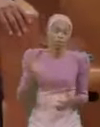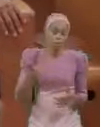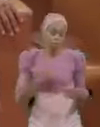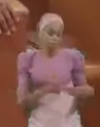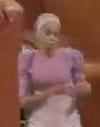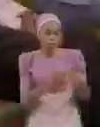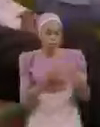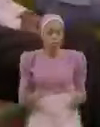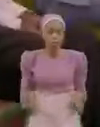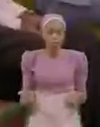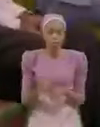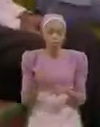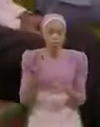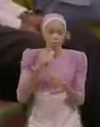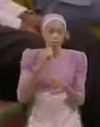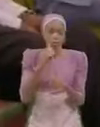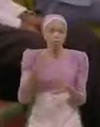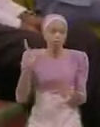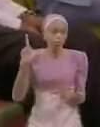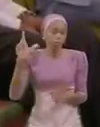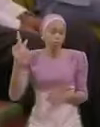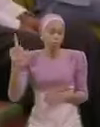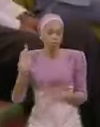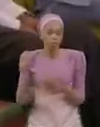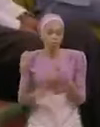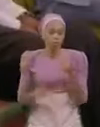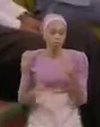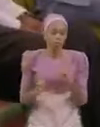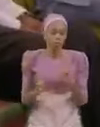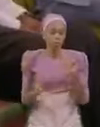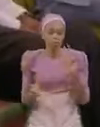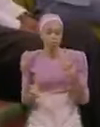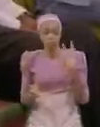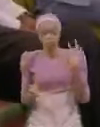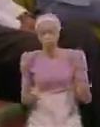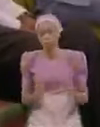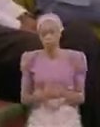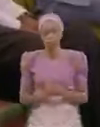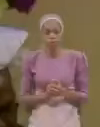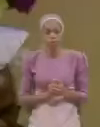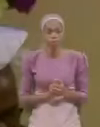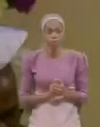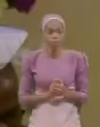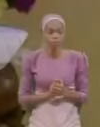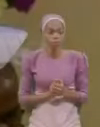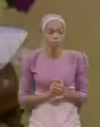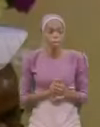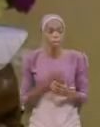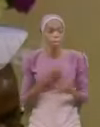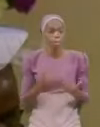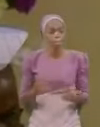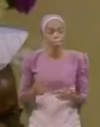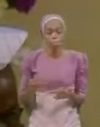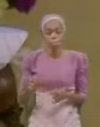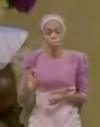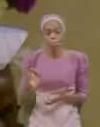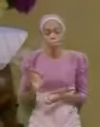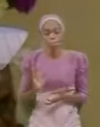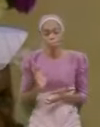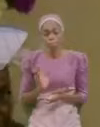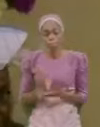toimême Luc 10 27 un bon lecteur pour notre